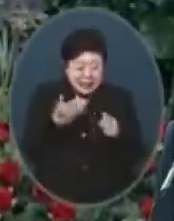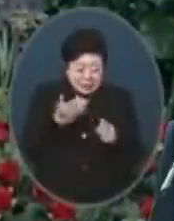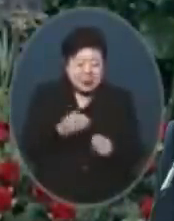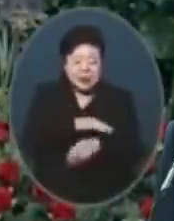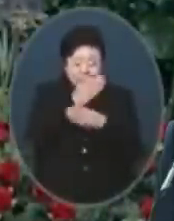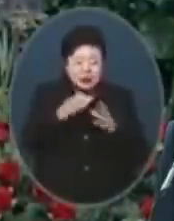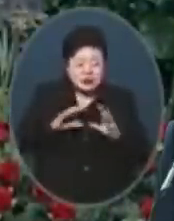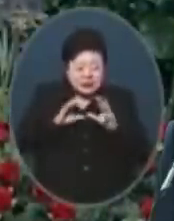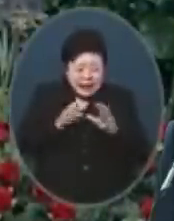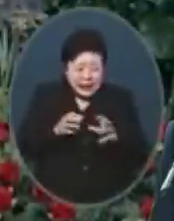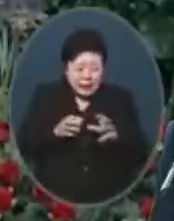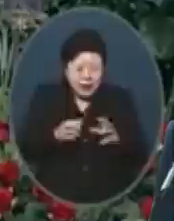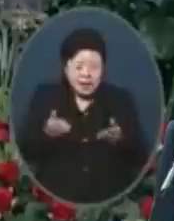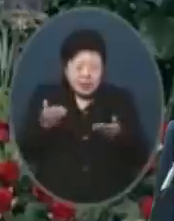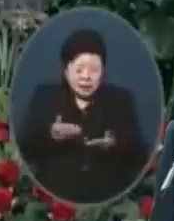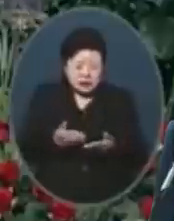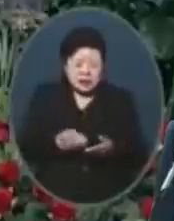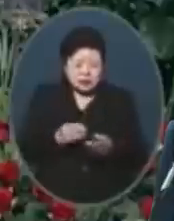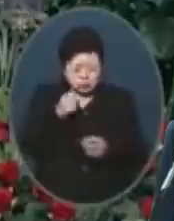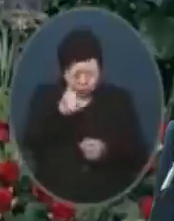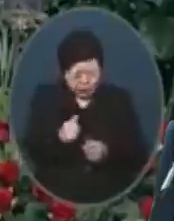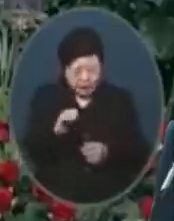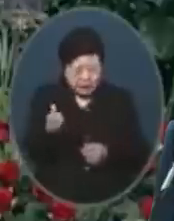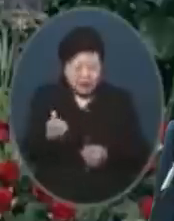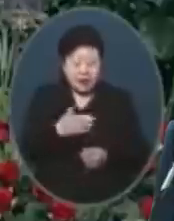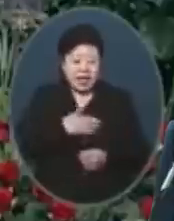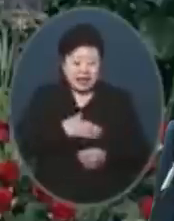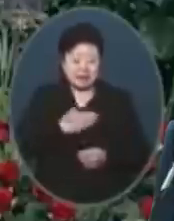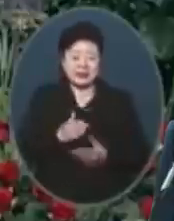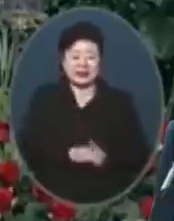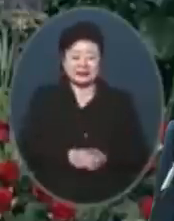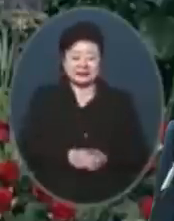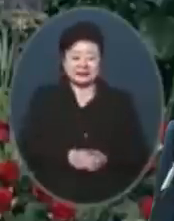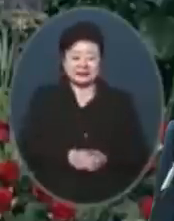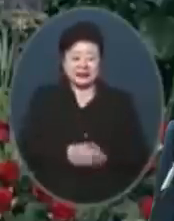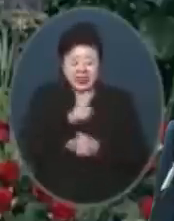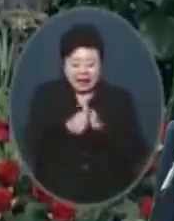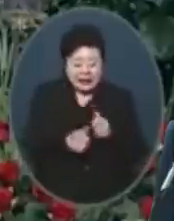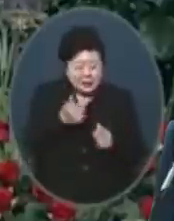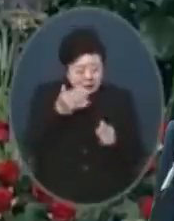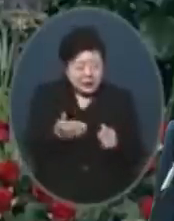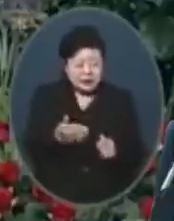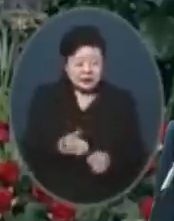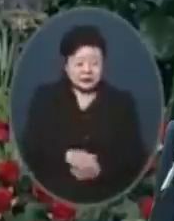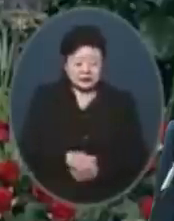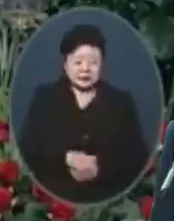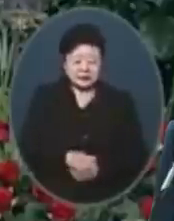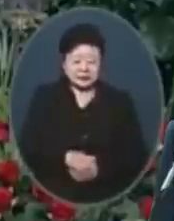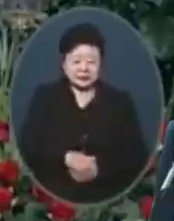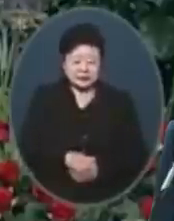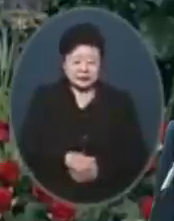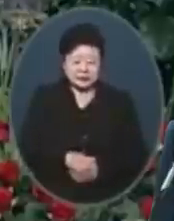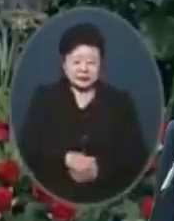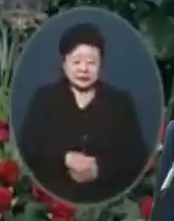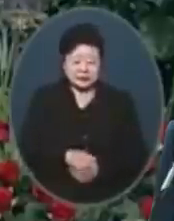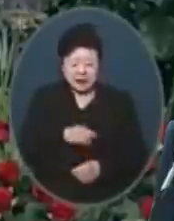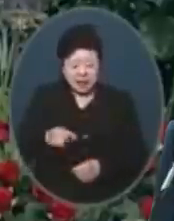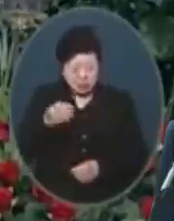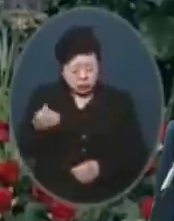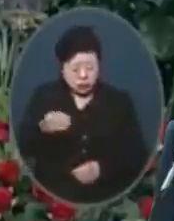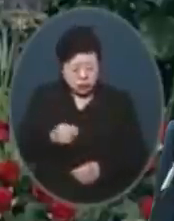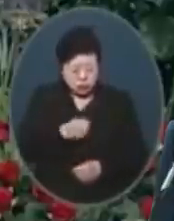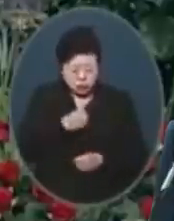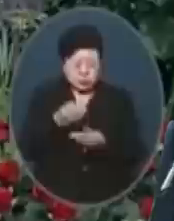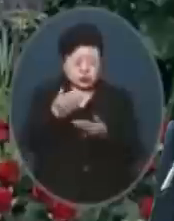모든 나라와 역사의 주권자라는 것을 알아야 합니다. 하나님께서 왕을 세우기도 하시고 폐하기도 하십니다.